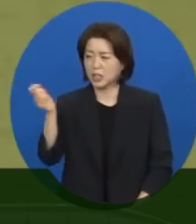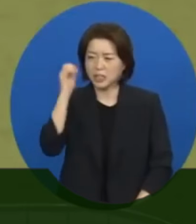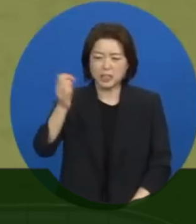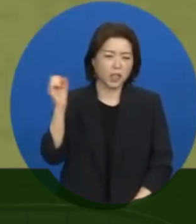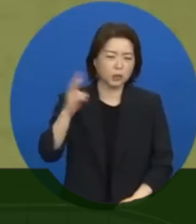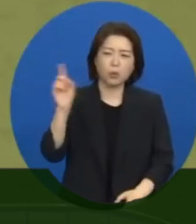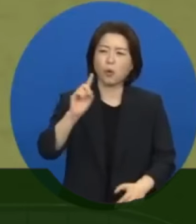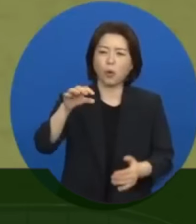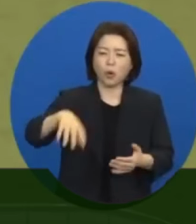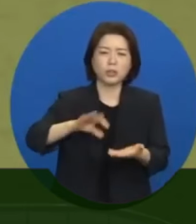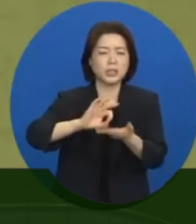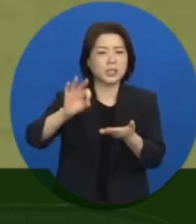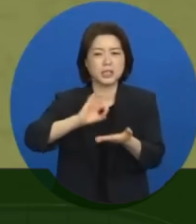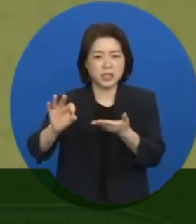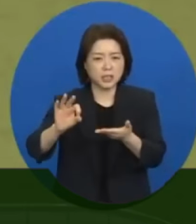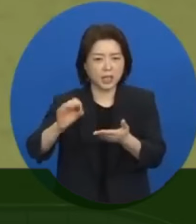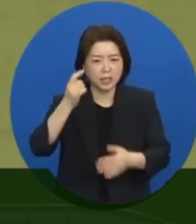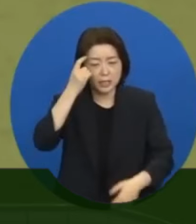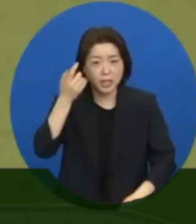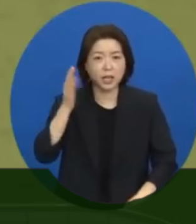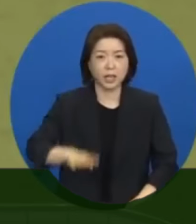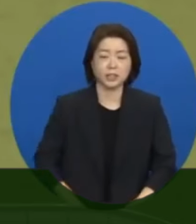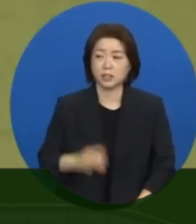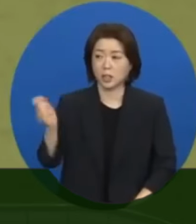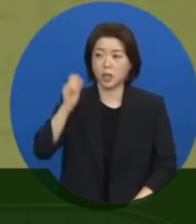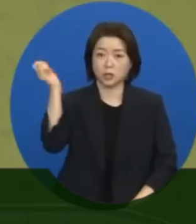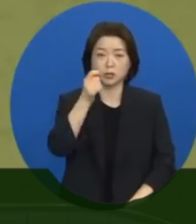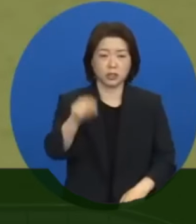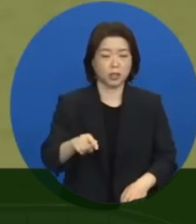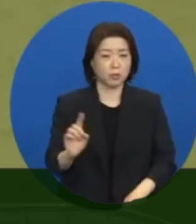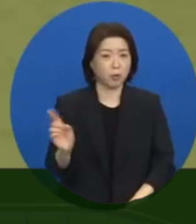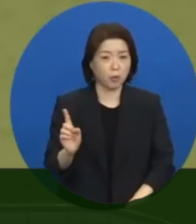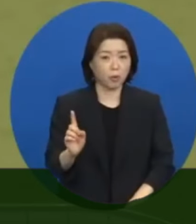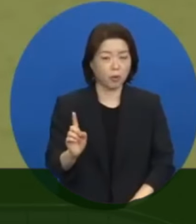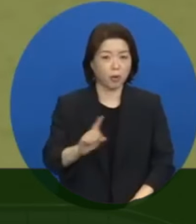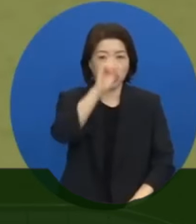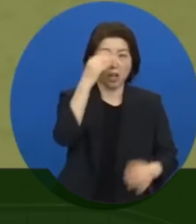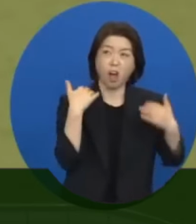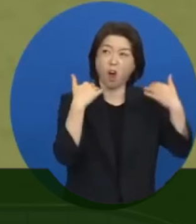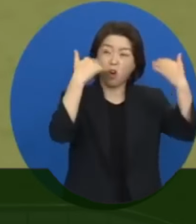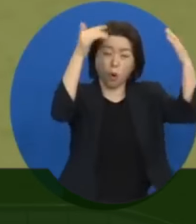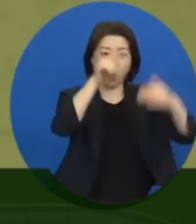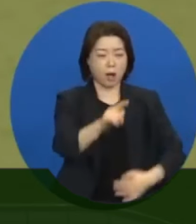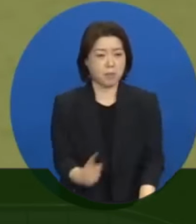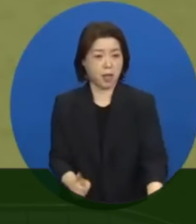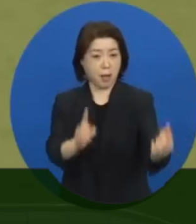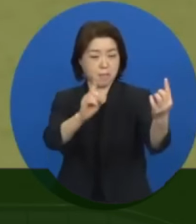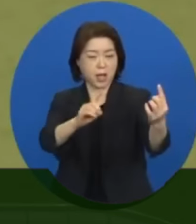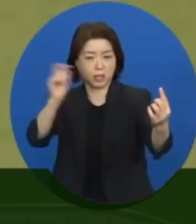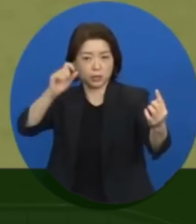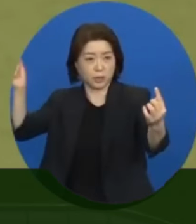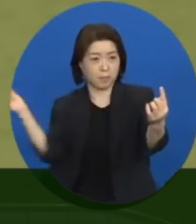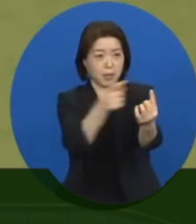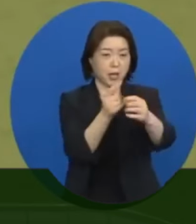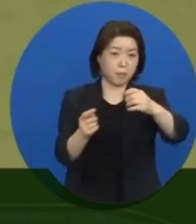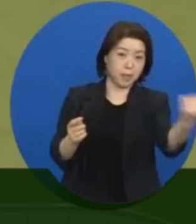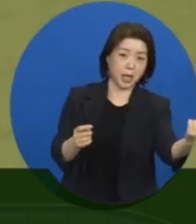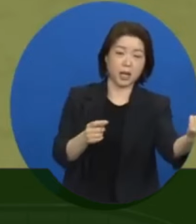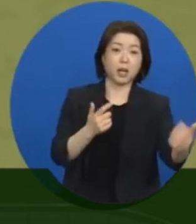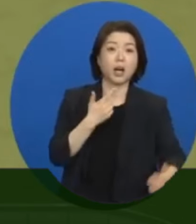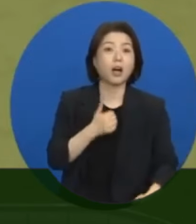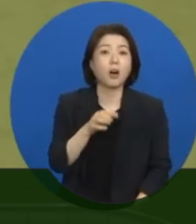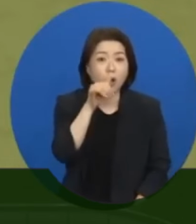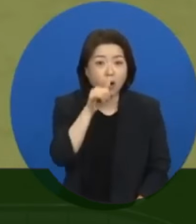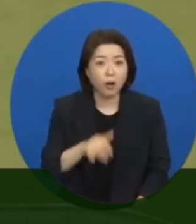쓰일까 이것마다 끝나나 봐 했는데 그것이 나중에 골리 앞에 섰을 때 된 거 아닙니까